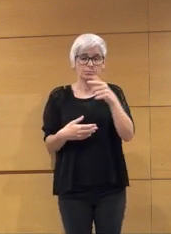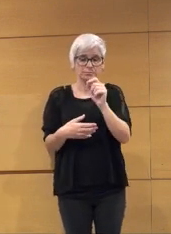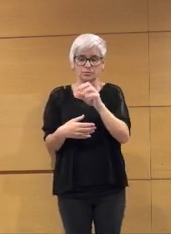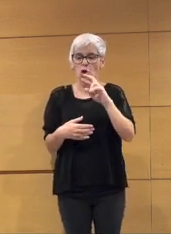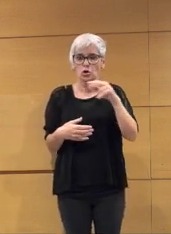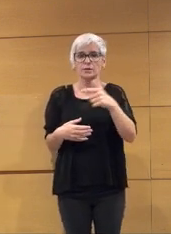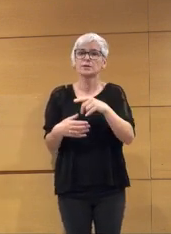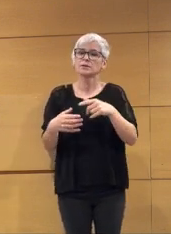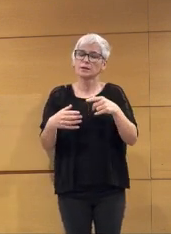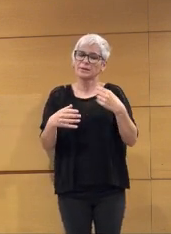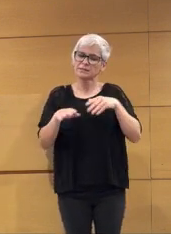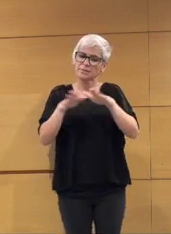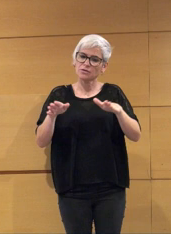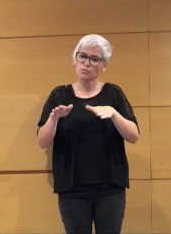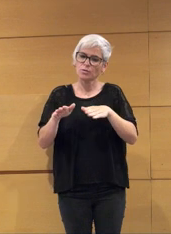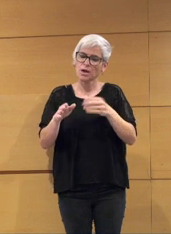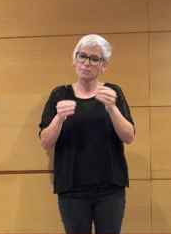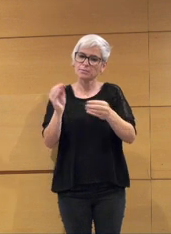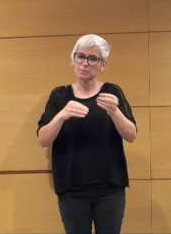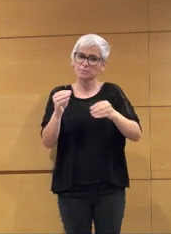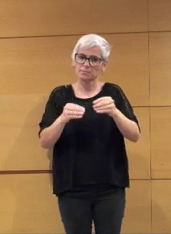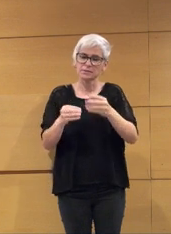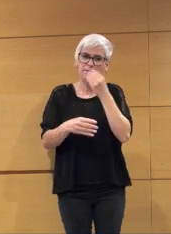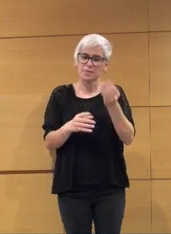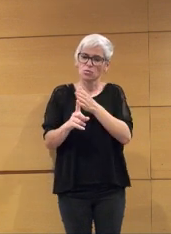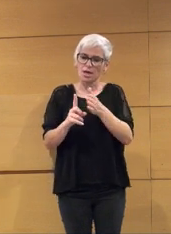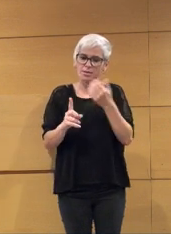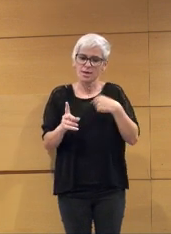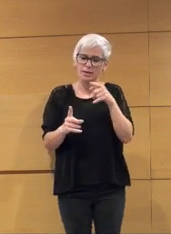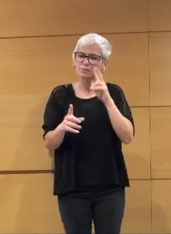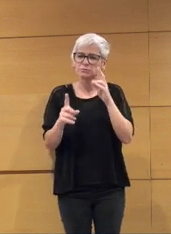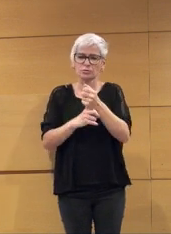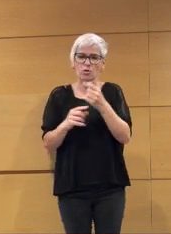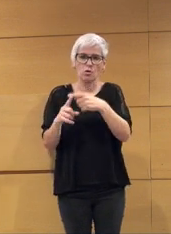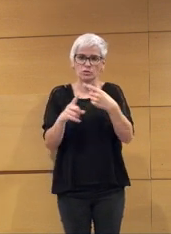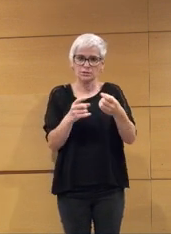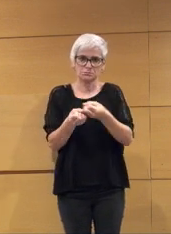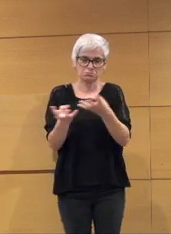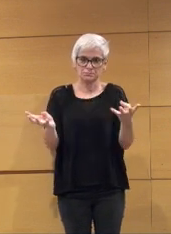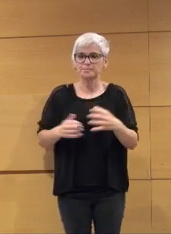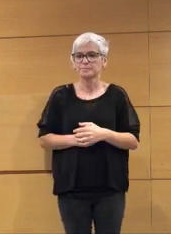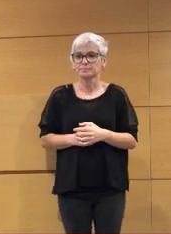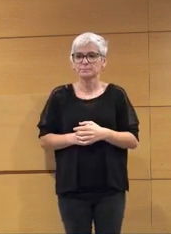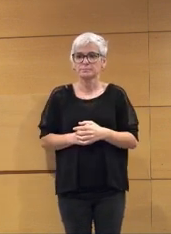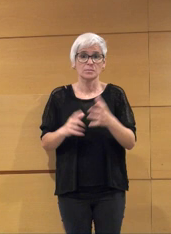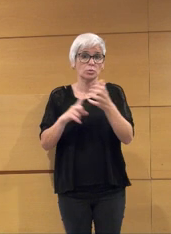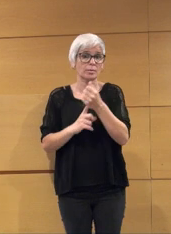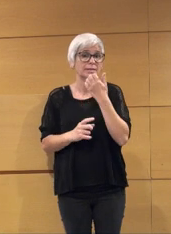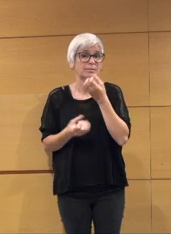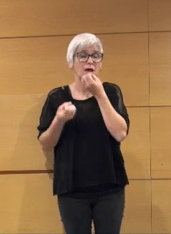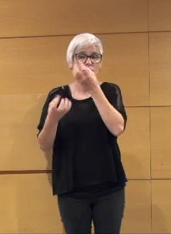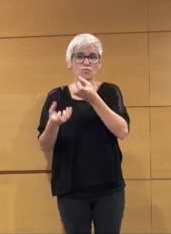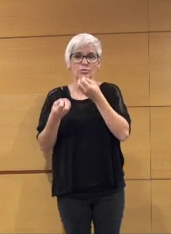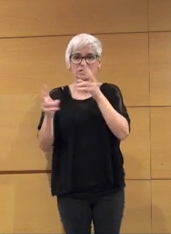millorant aquesta plataforma i aquí hi trobareu diverses coses. Hi trobareu, d'una banda, informació